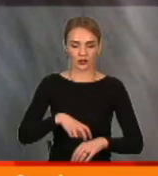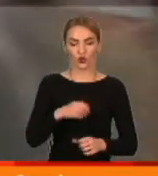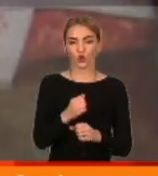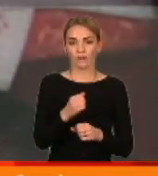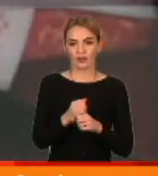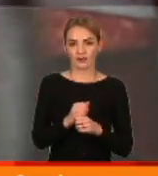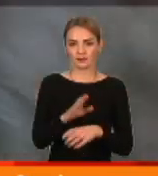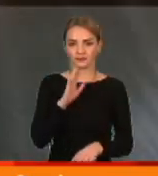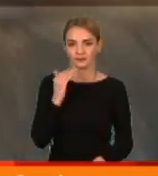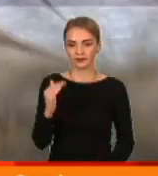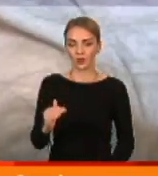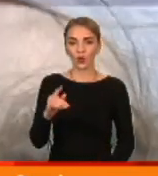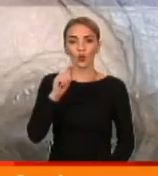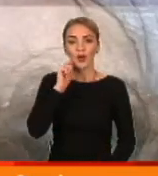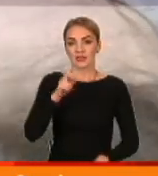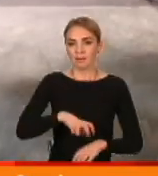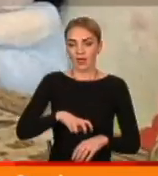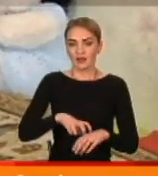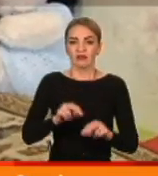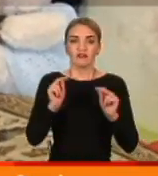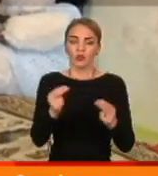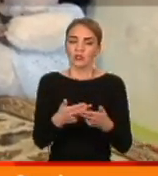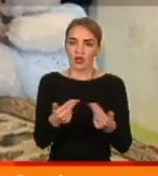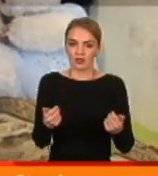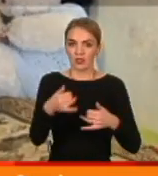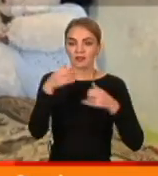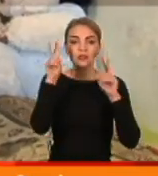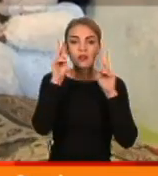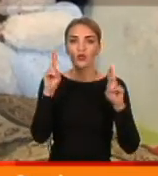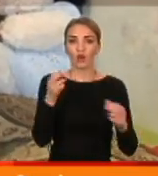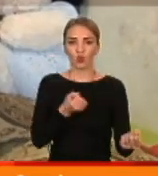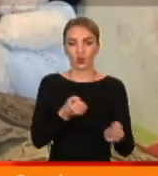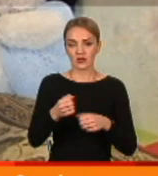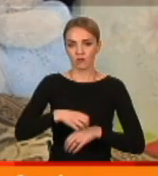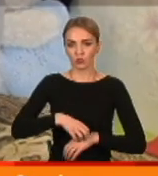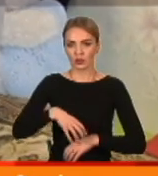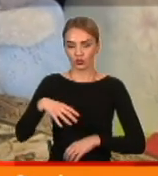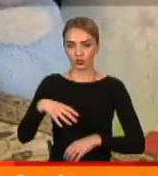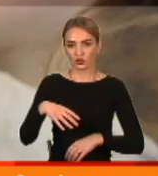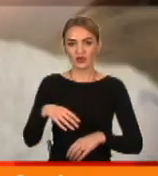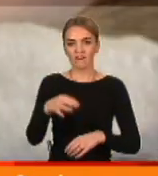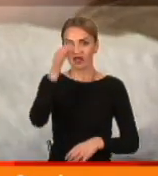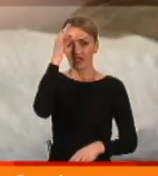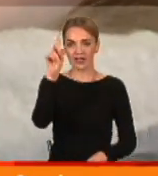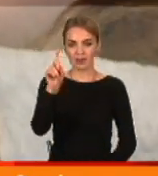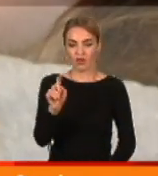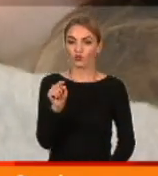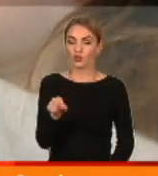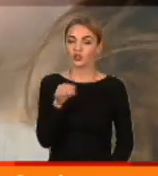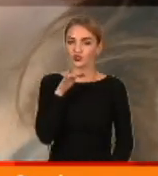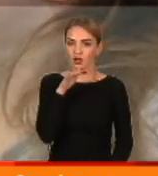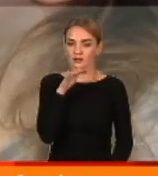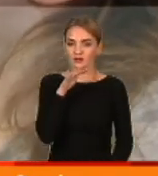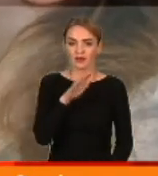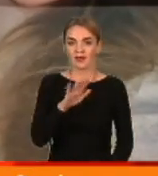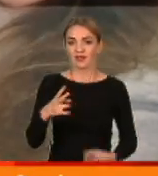робити Ганнусі. Українські медики відверто зізналися, вони не знають, як боротися з пухлиною та вирівняти хребет. І в той же час